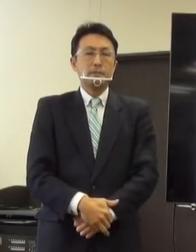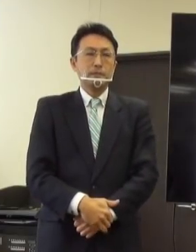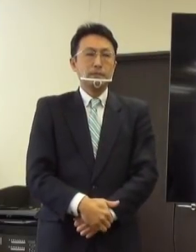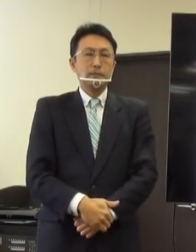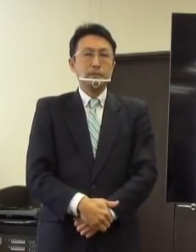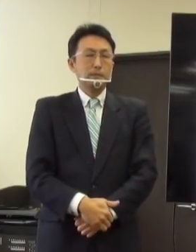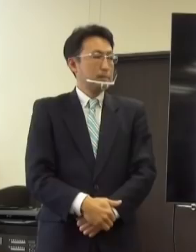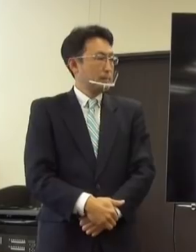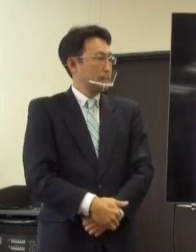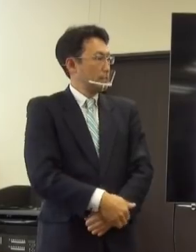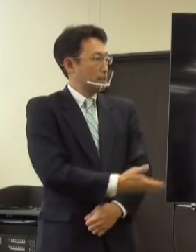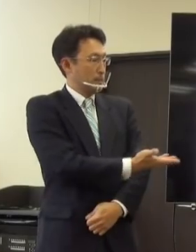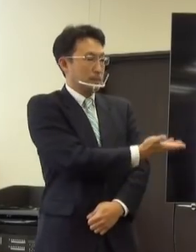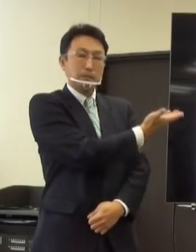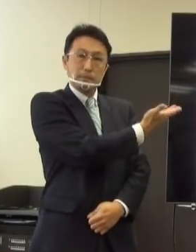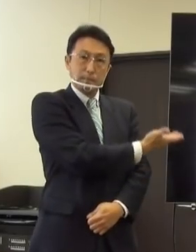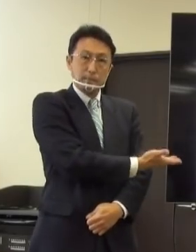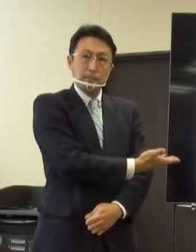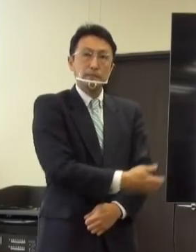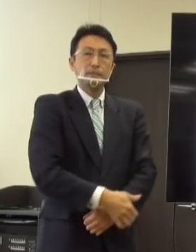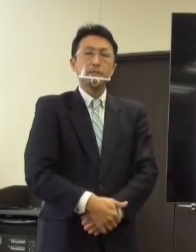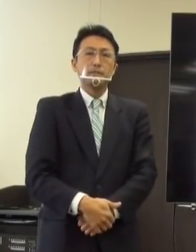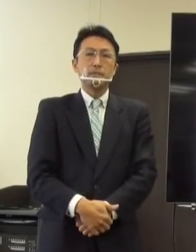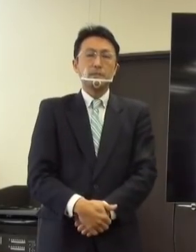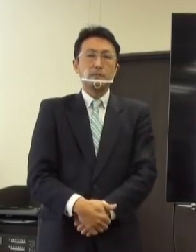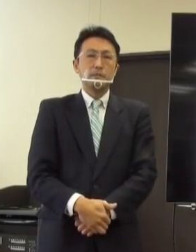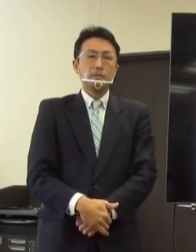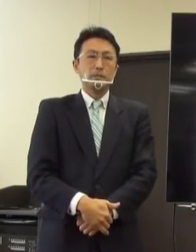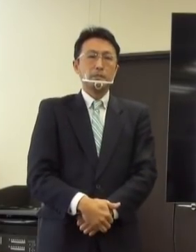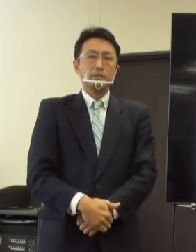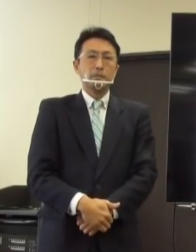ちょっとこちらご覧いただきたいと思うんですが、